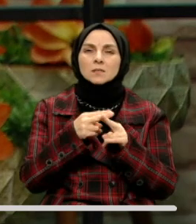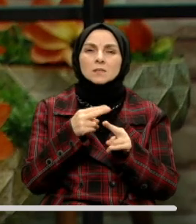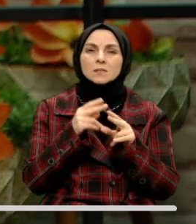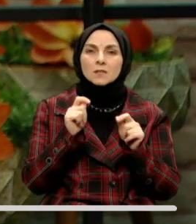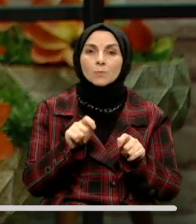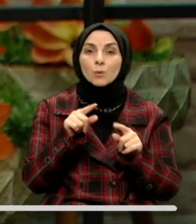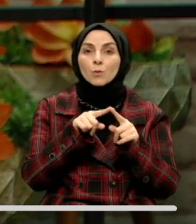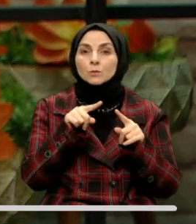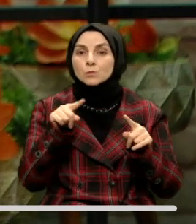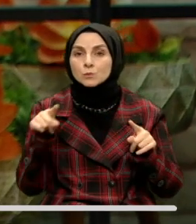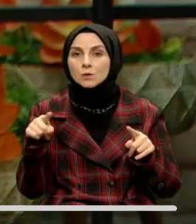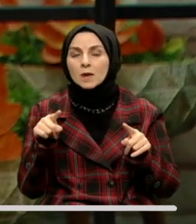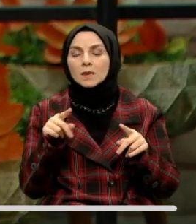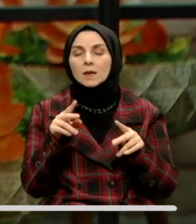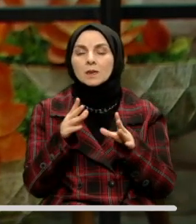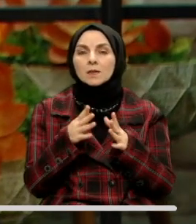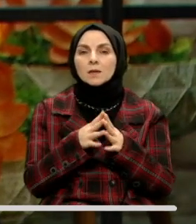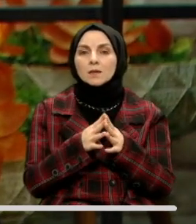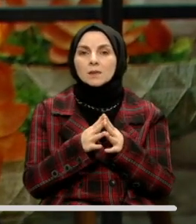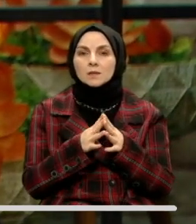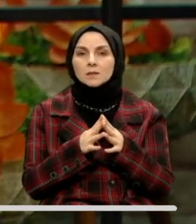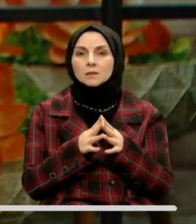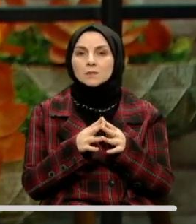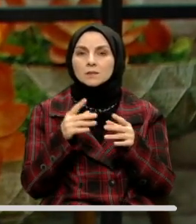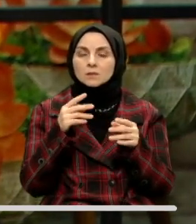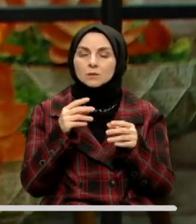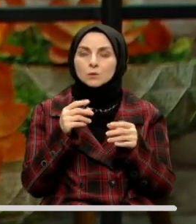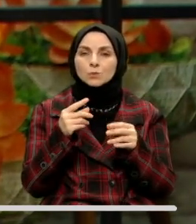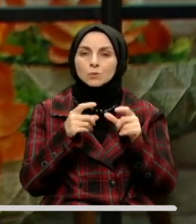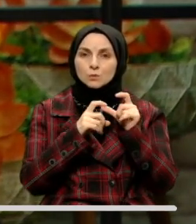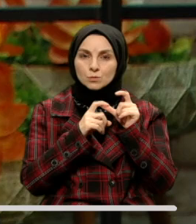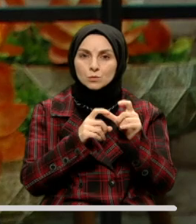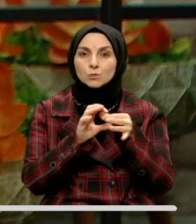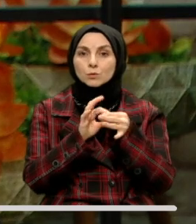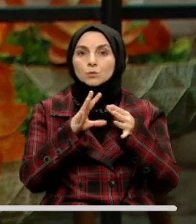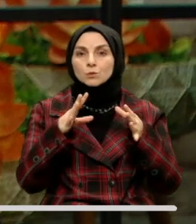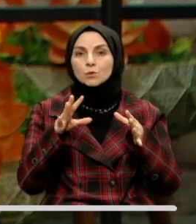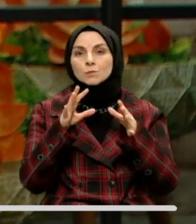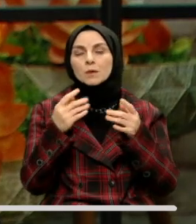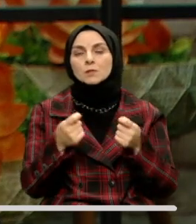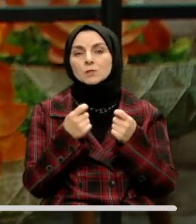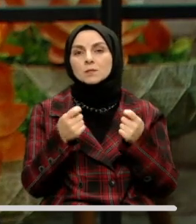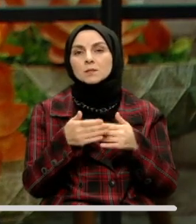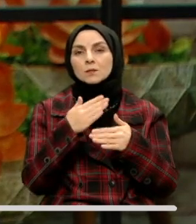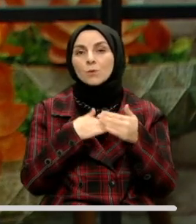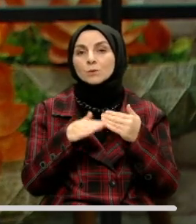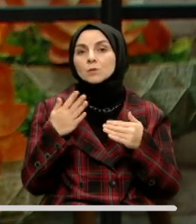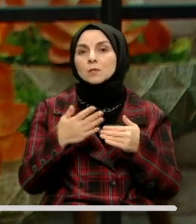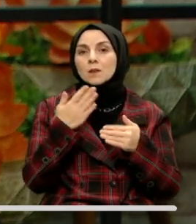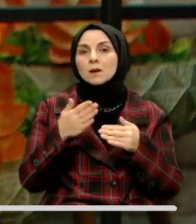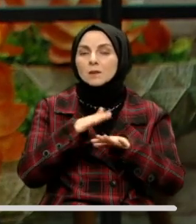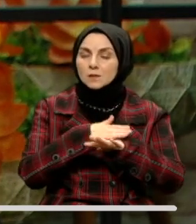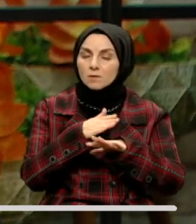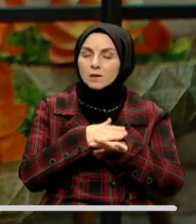Dakikalı. Süreyle yarışırken önceleri tabii ki moralimiz bozulabilir. Daha yavaş çözüyor olabiliriz.